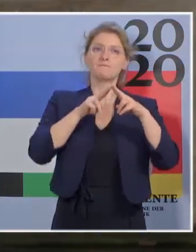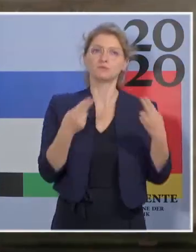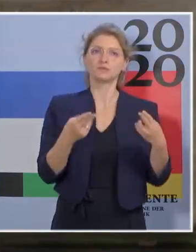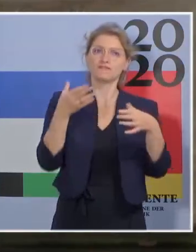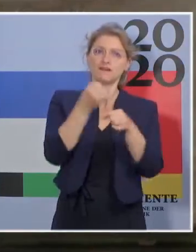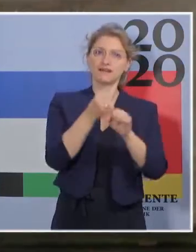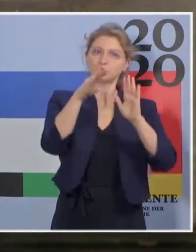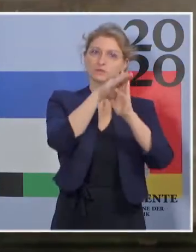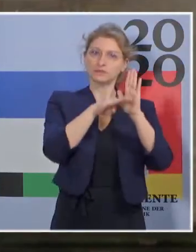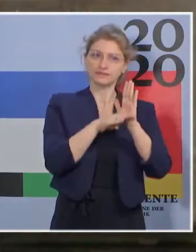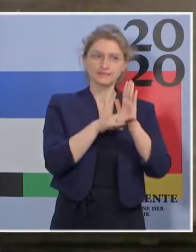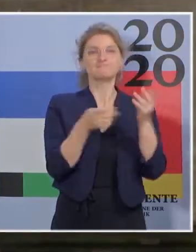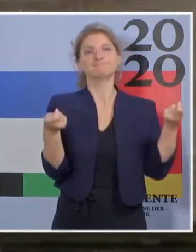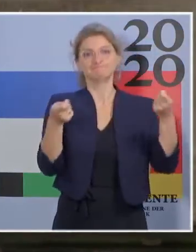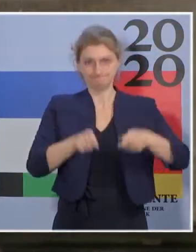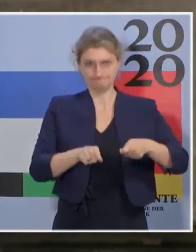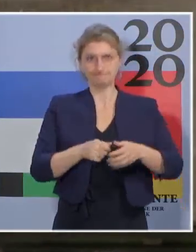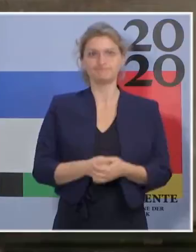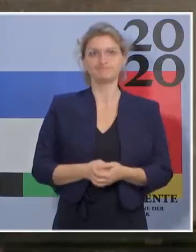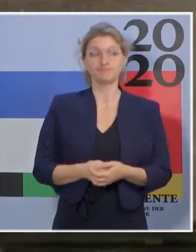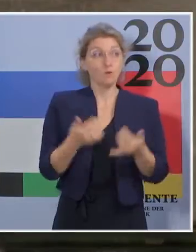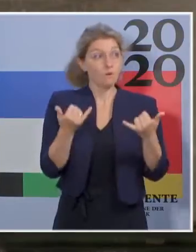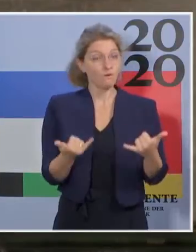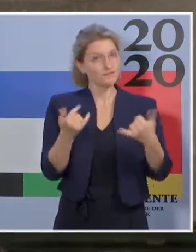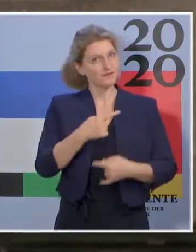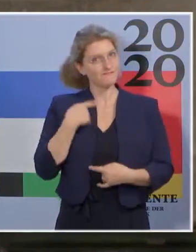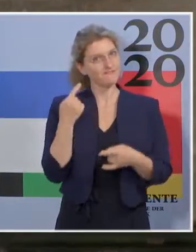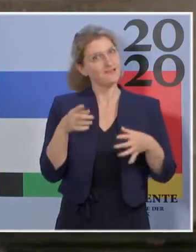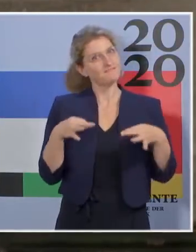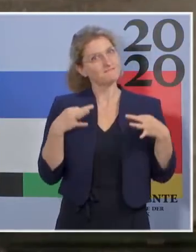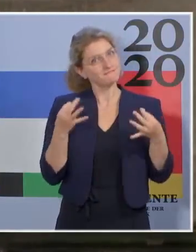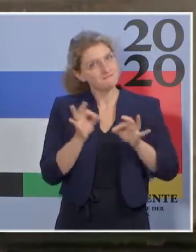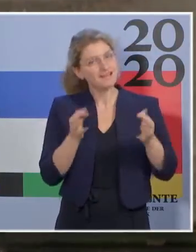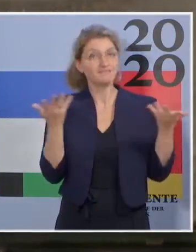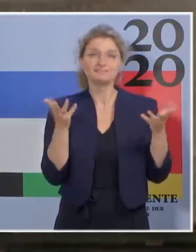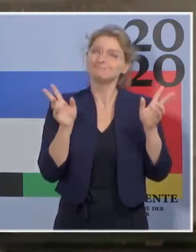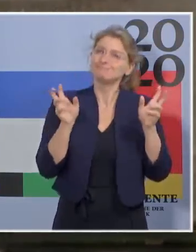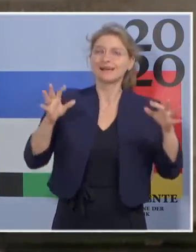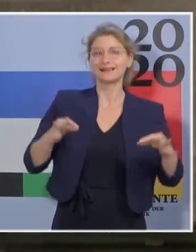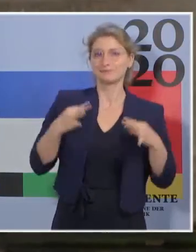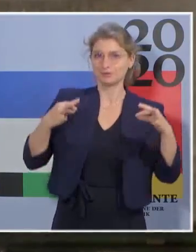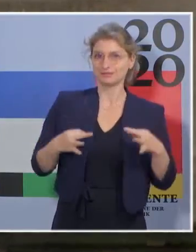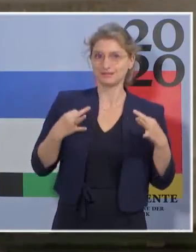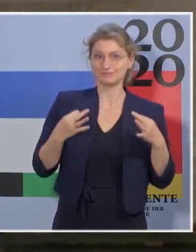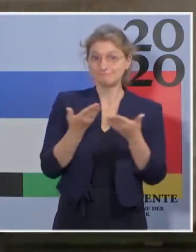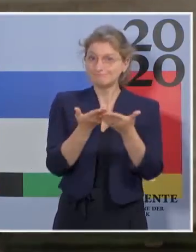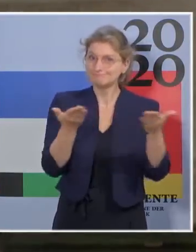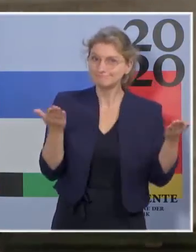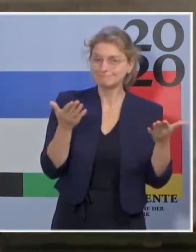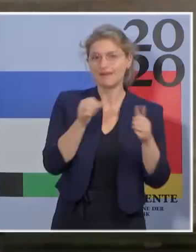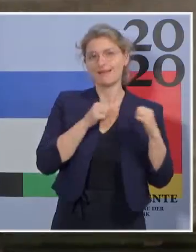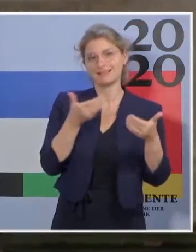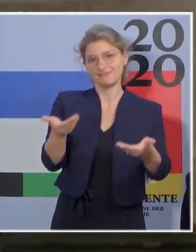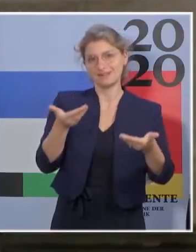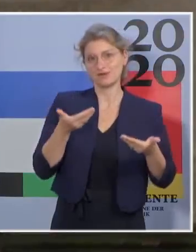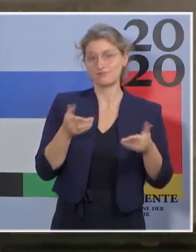Bundesverfassungsgesetz beschlossen. Heute feiern wir Geburtstag. Dazu heiße ich Sie willkommen und begrüße an dieser Stelle